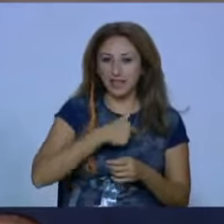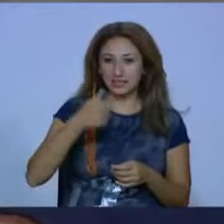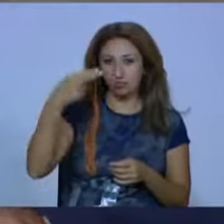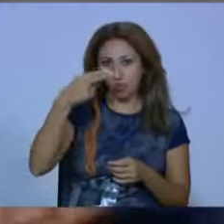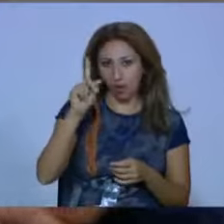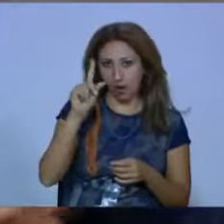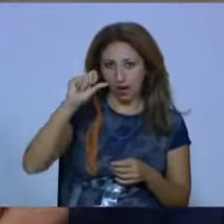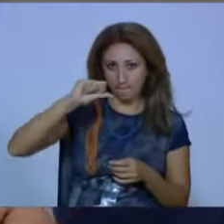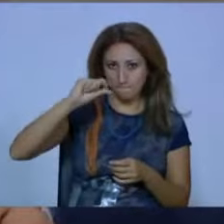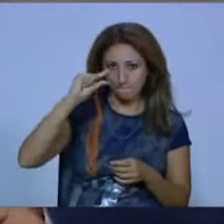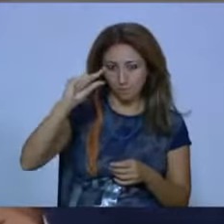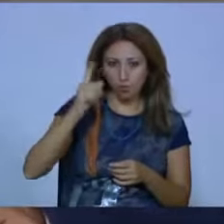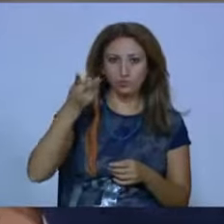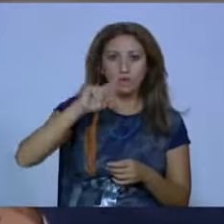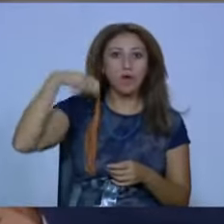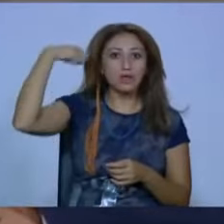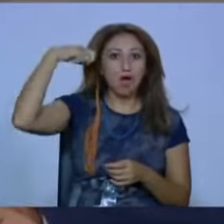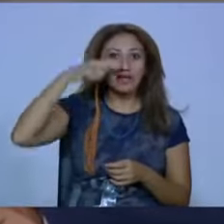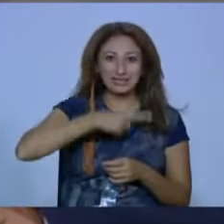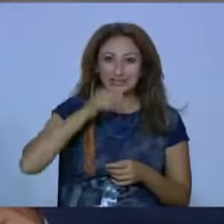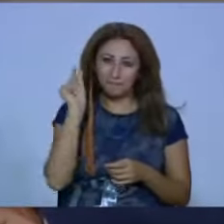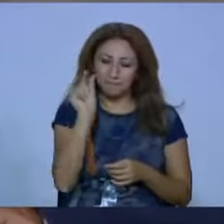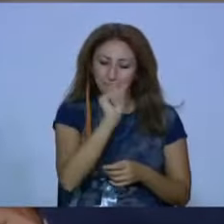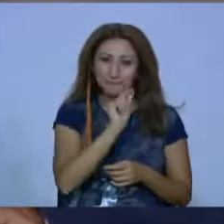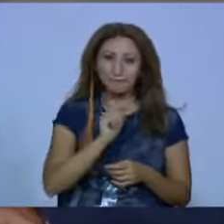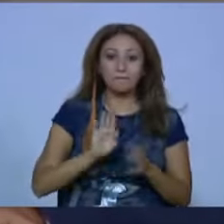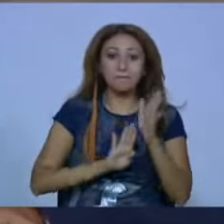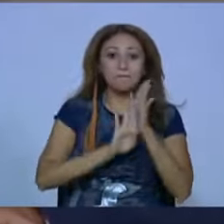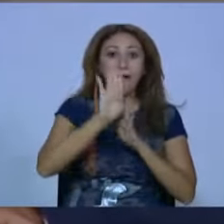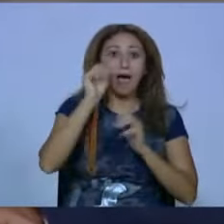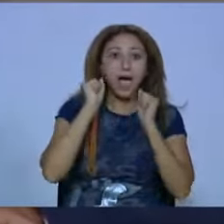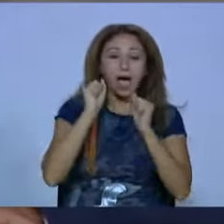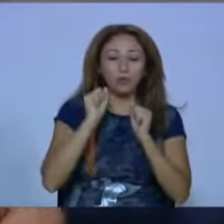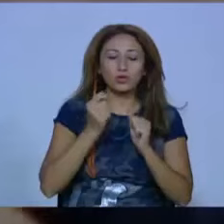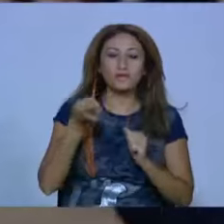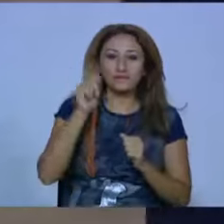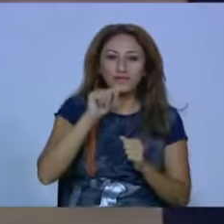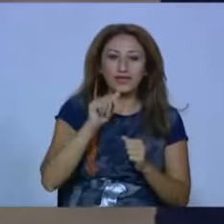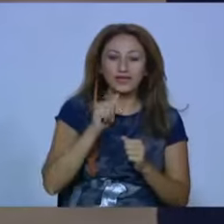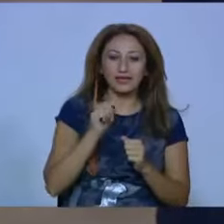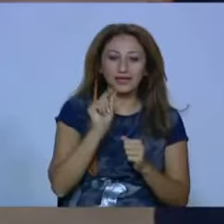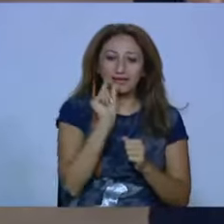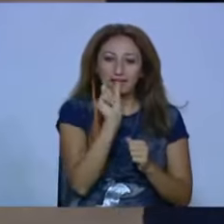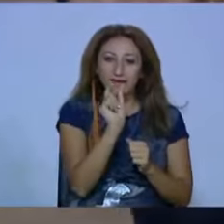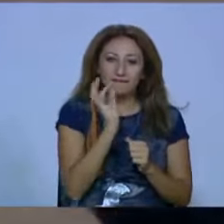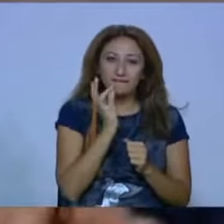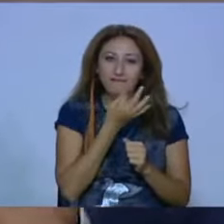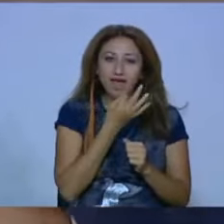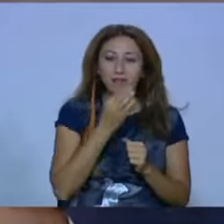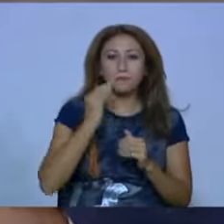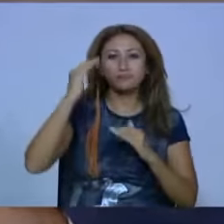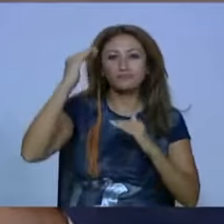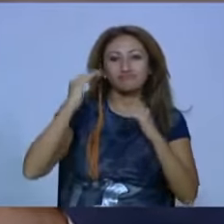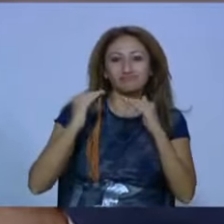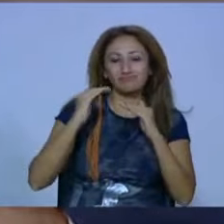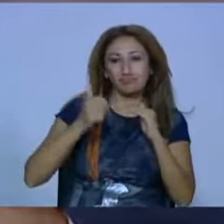ونزل بالناظر نجح نجاح جبار. ابن عز كان كويس ولكن مش في نفس القوة اللي كانت لظروف